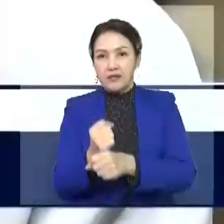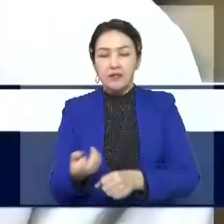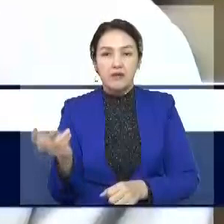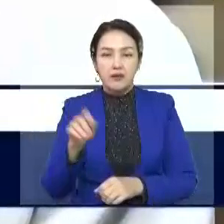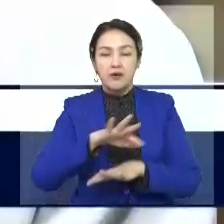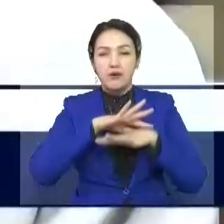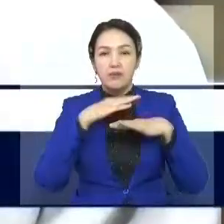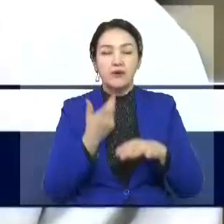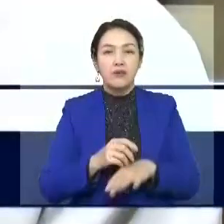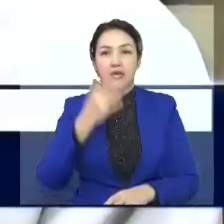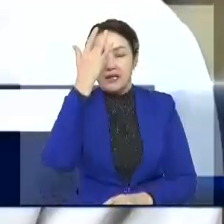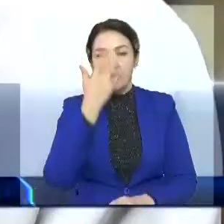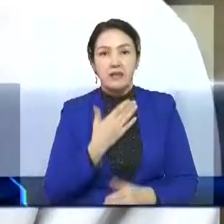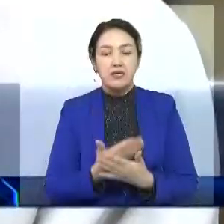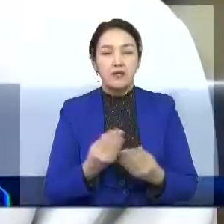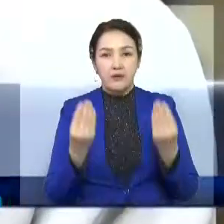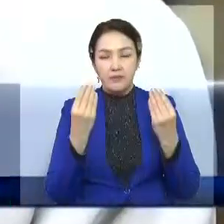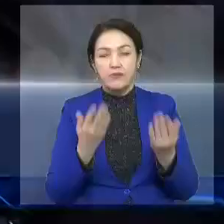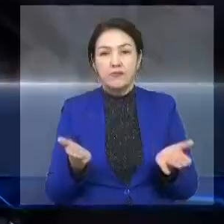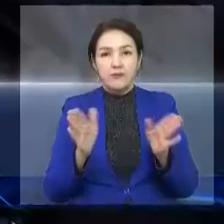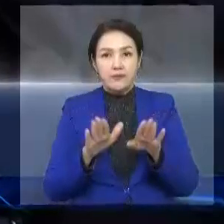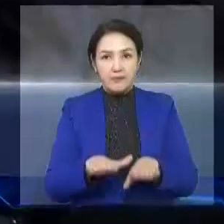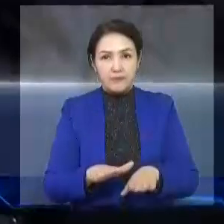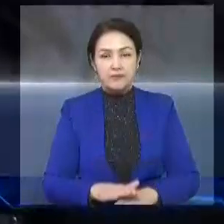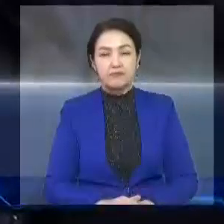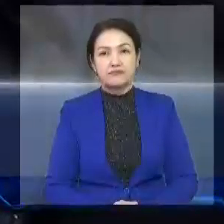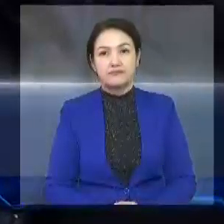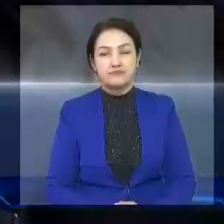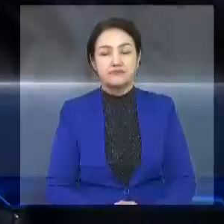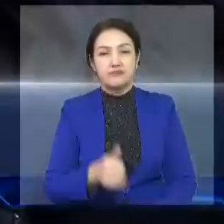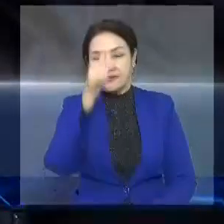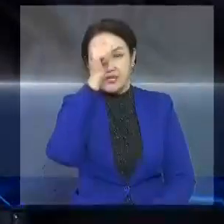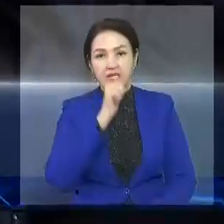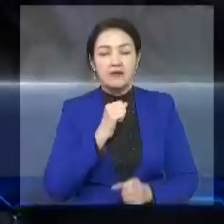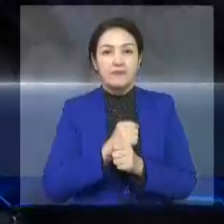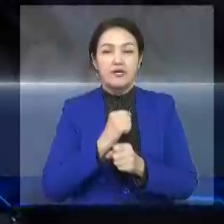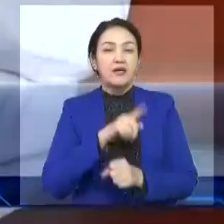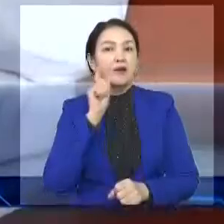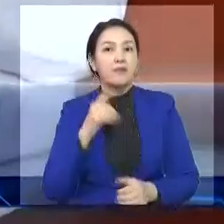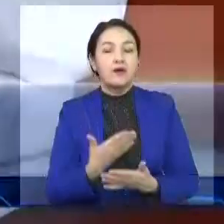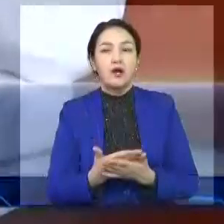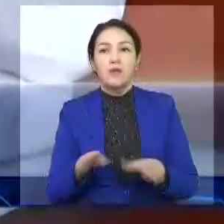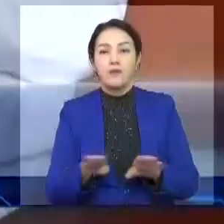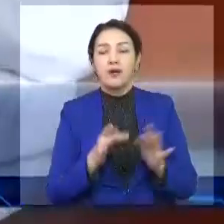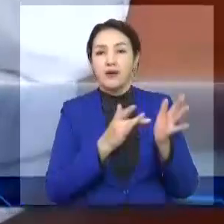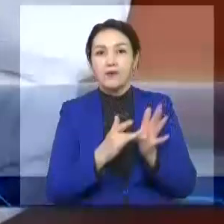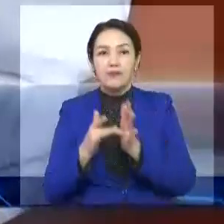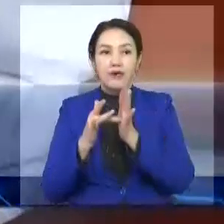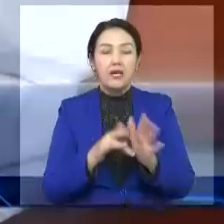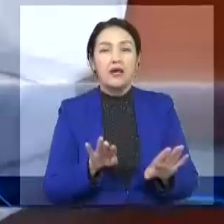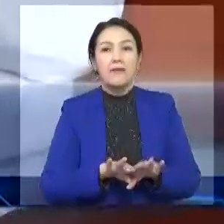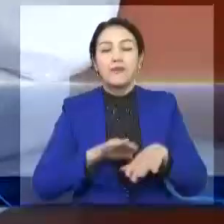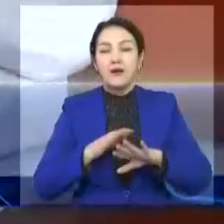много, особенно летом, ведь это священное место. Месячник по работе с подростками не ограничивается туристическим походом.